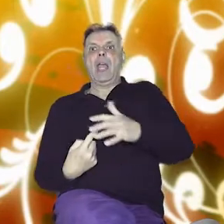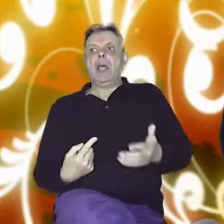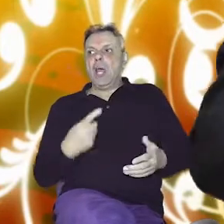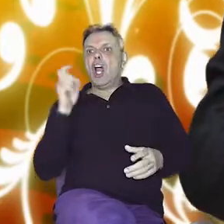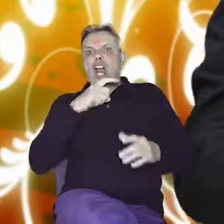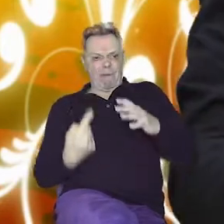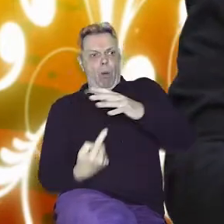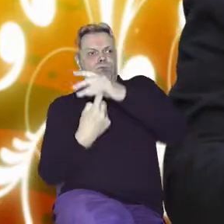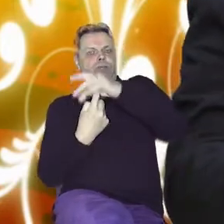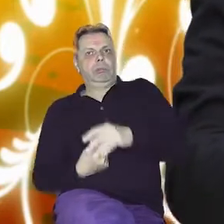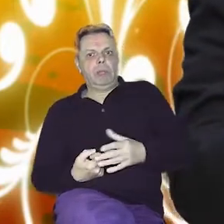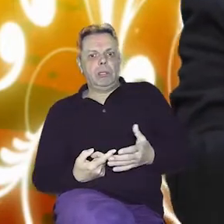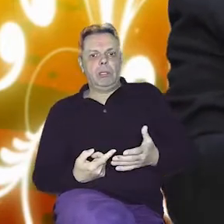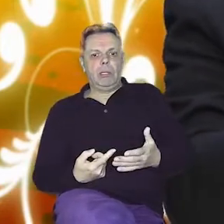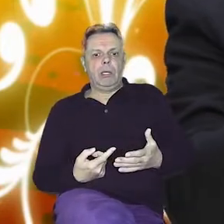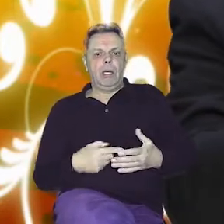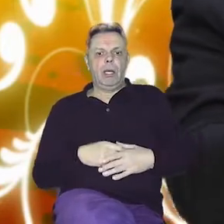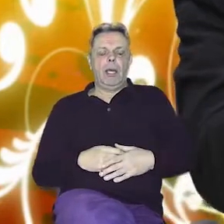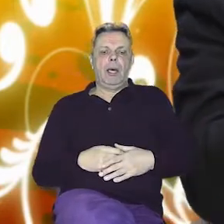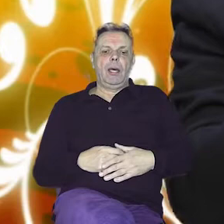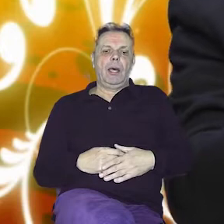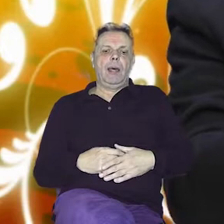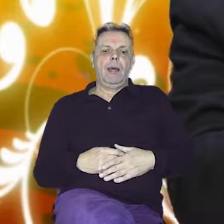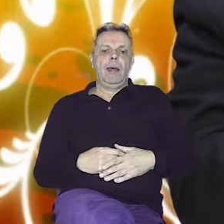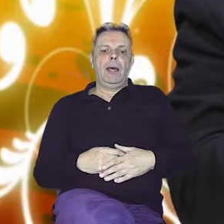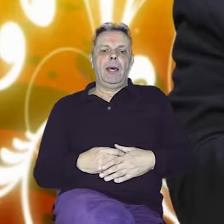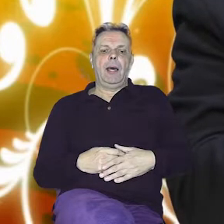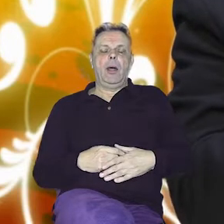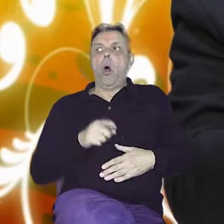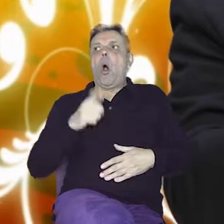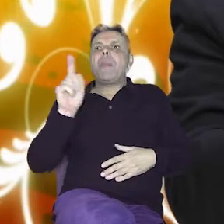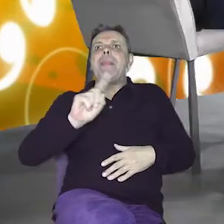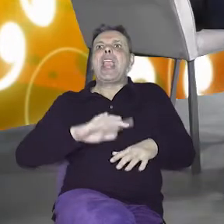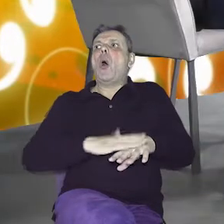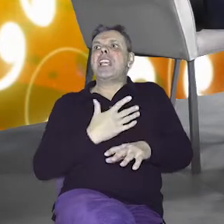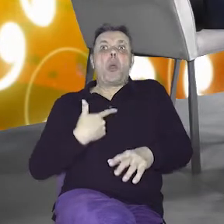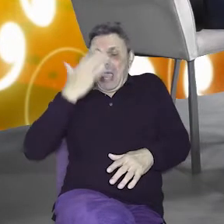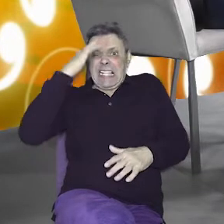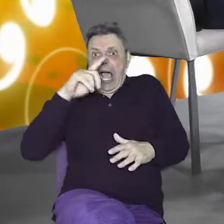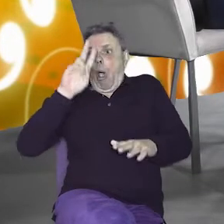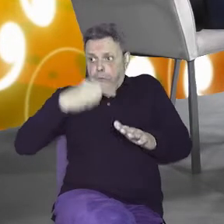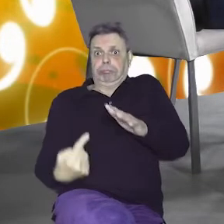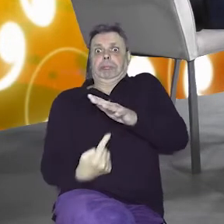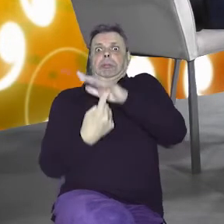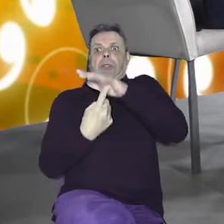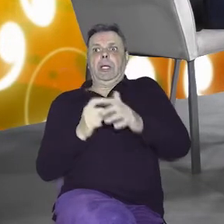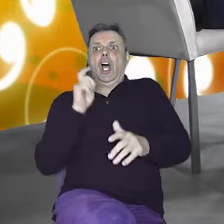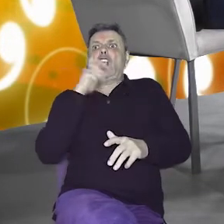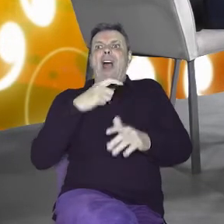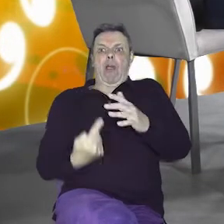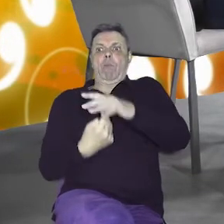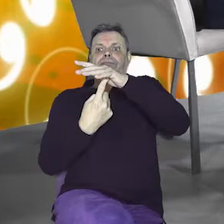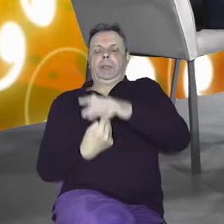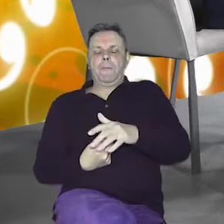sa čavlem u nosi. Jel? Dakle, ovoga, jednostavno nije znao, nije osjetio. Dakle, pacijenti koji imaju